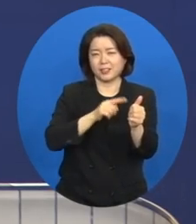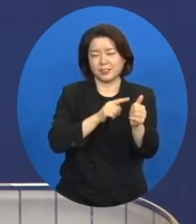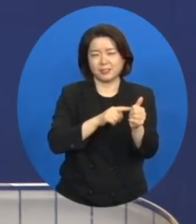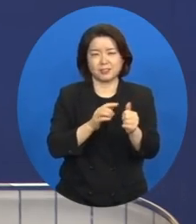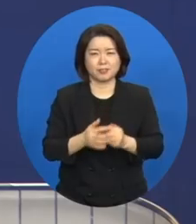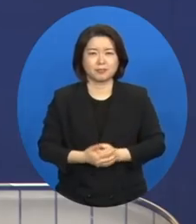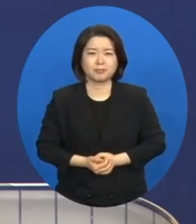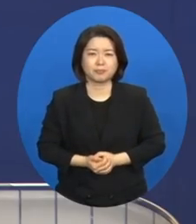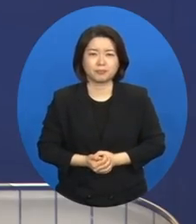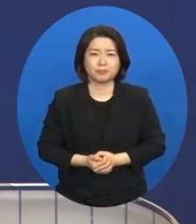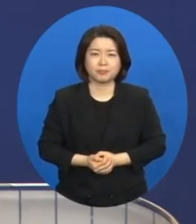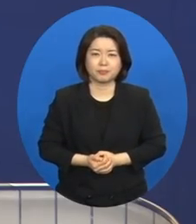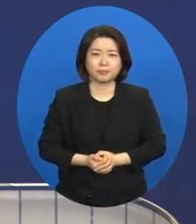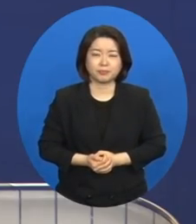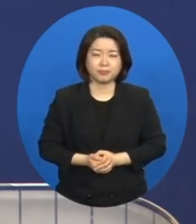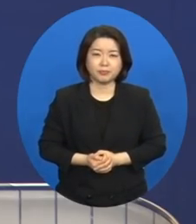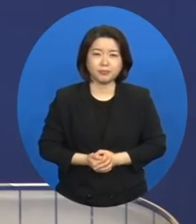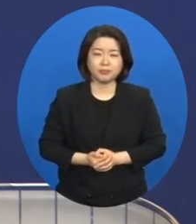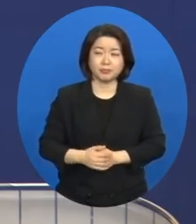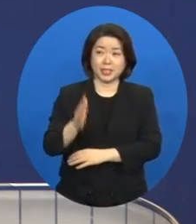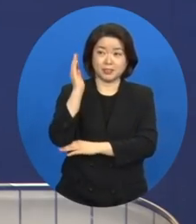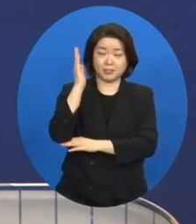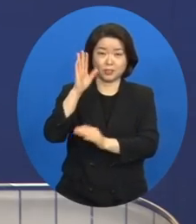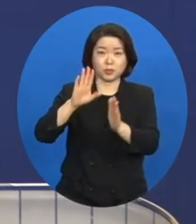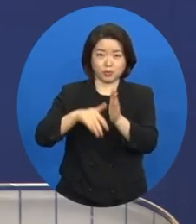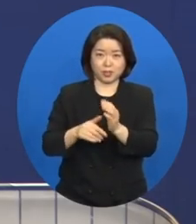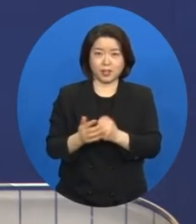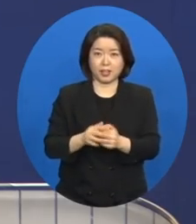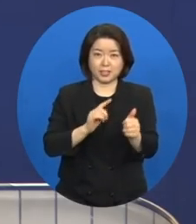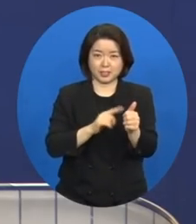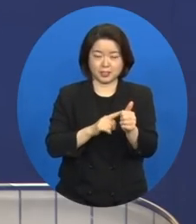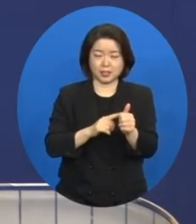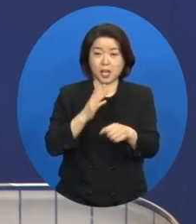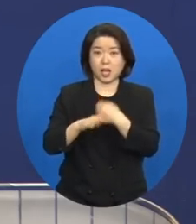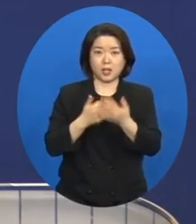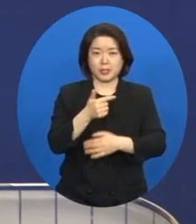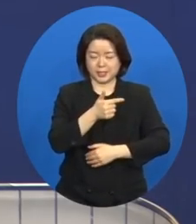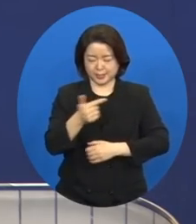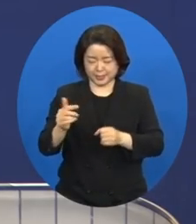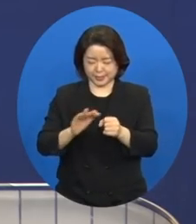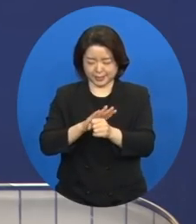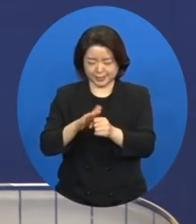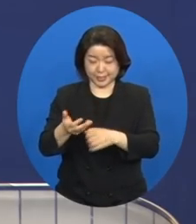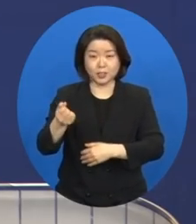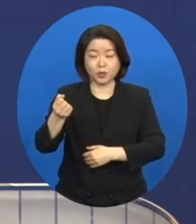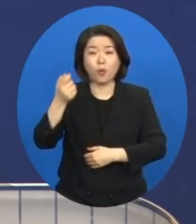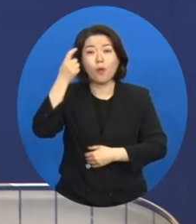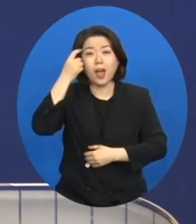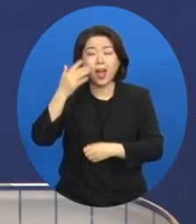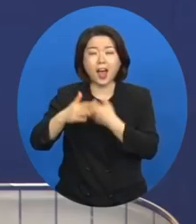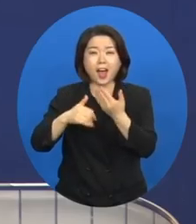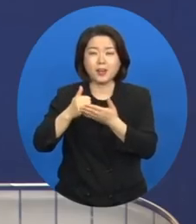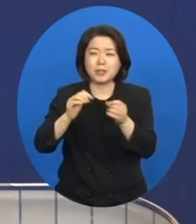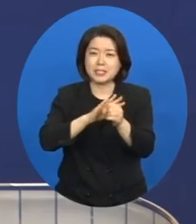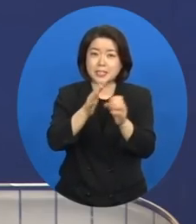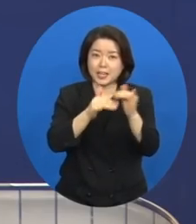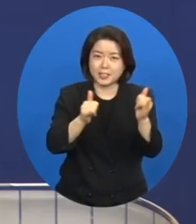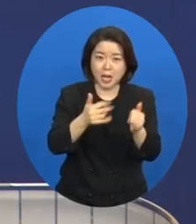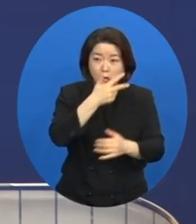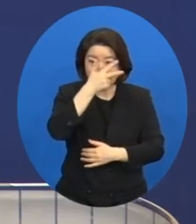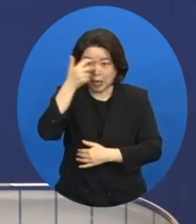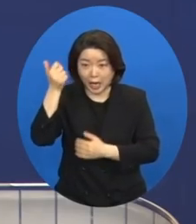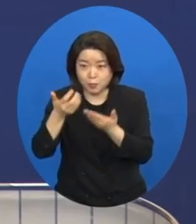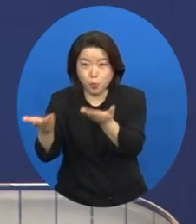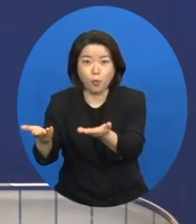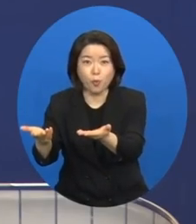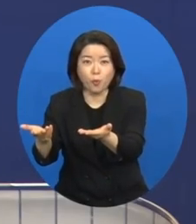모습이었습니다. 설교 시간만 되면요 그가 하나님의 큰 사랑을 누립니다. 왜냐하면 하나님은 사랑하는 자에게 잠을 주시기